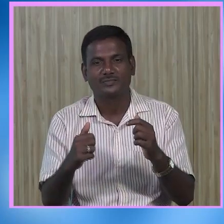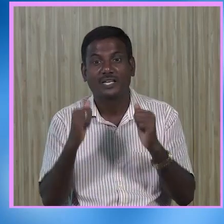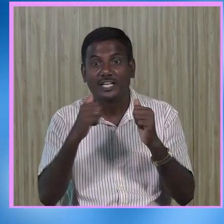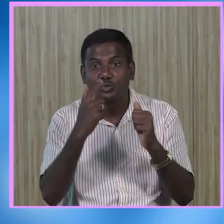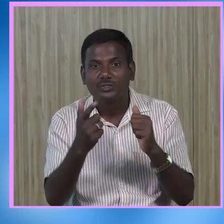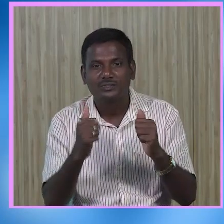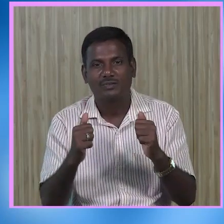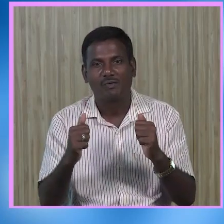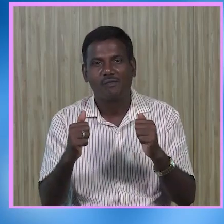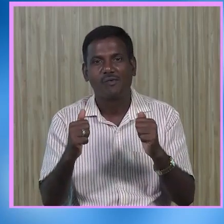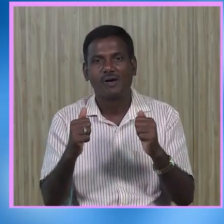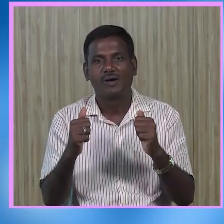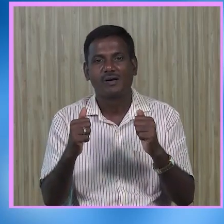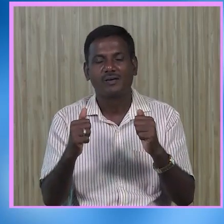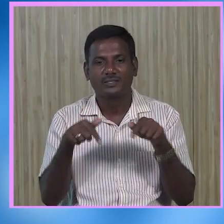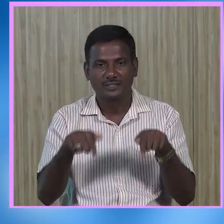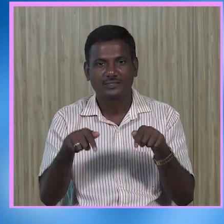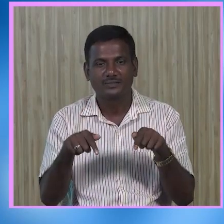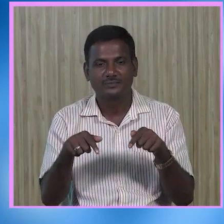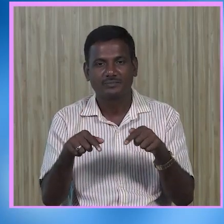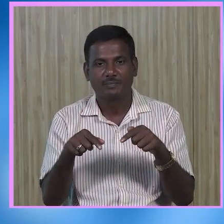என்ன சொல்கிறாங்கன்னா, இது